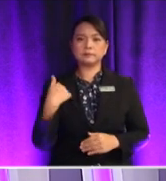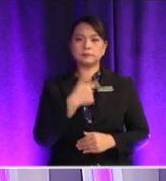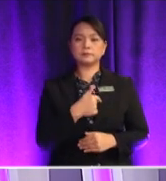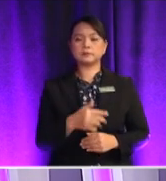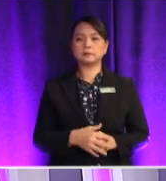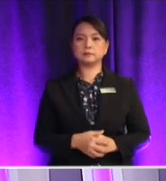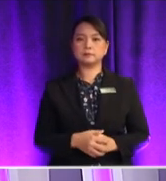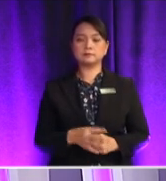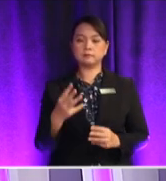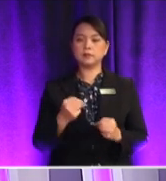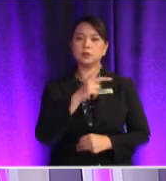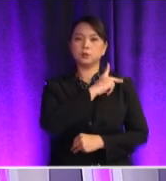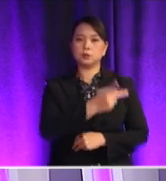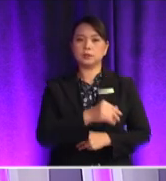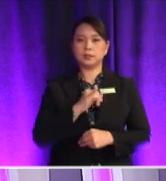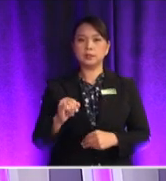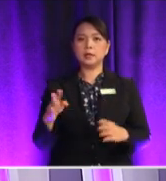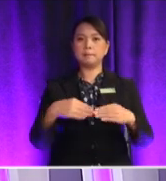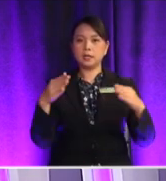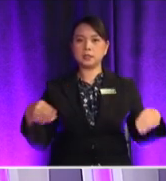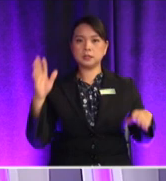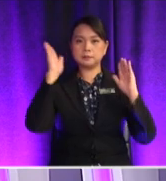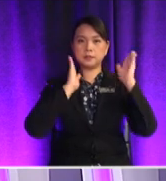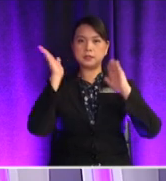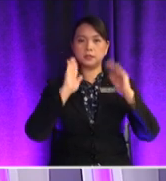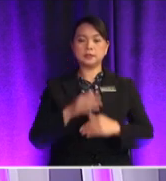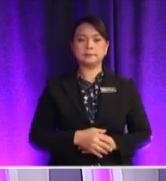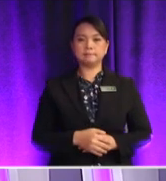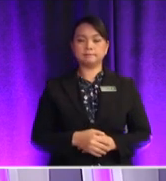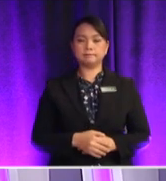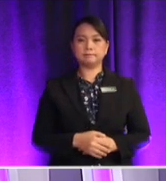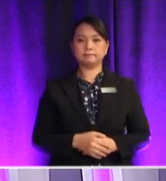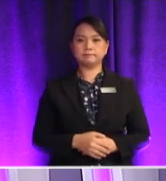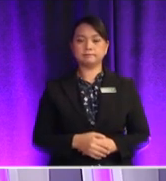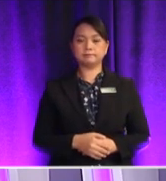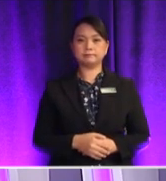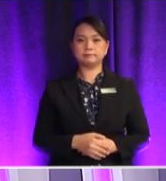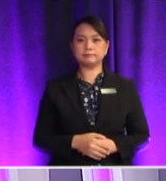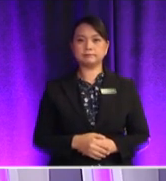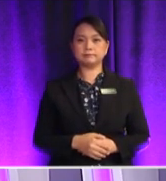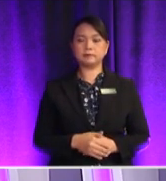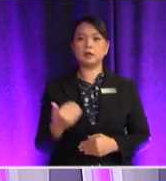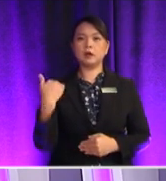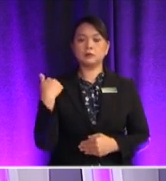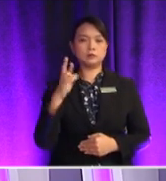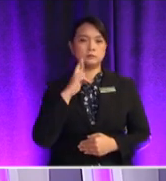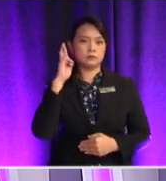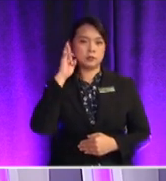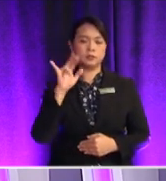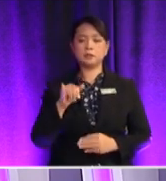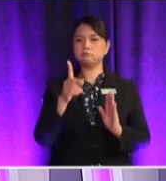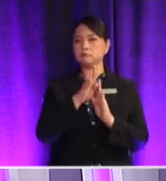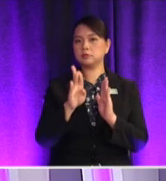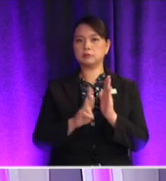pegang kuasai bahasa Malaysia ataupun bahasa Melayu, betul kan, cikgu? Betul. Kan? Tapi ada juga remaja yang berpendapat